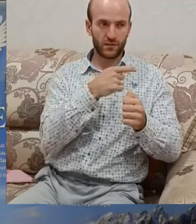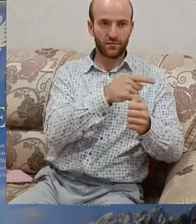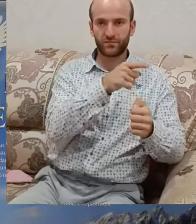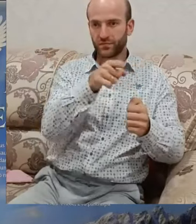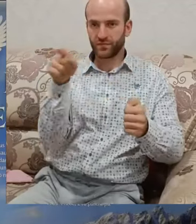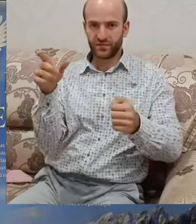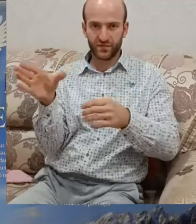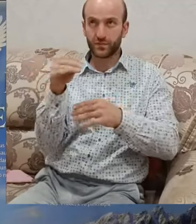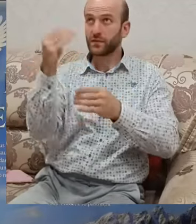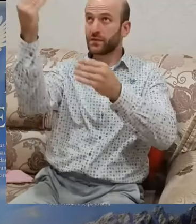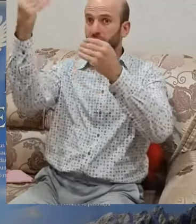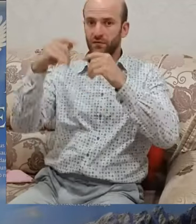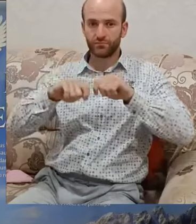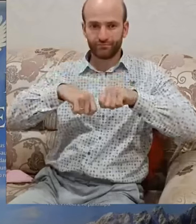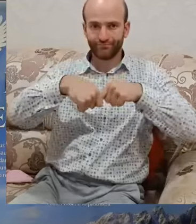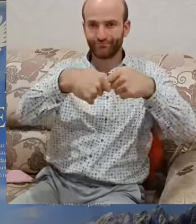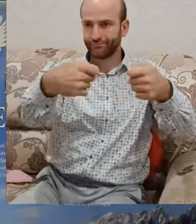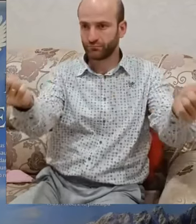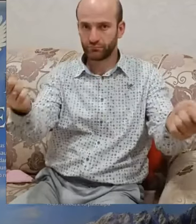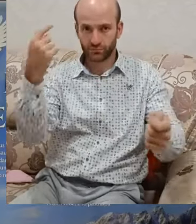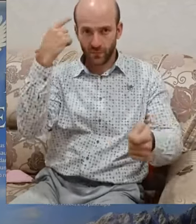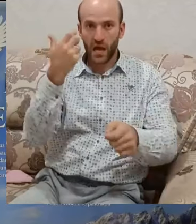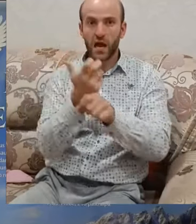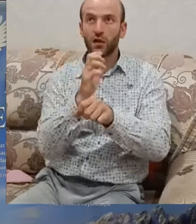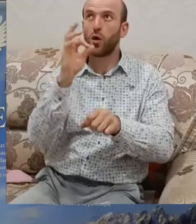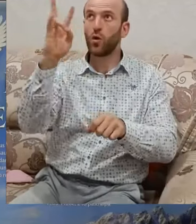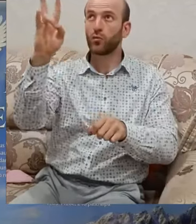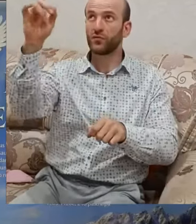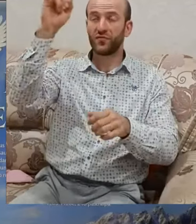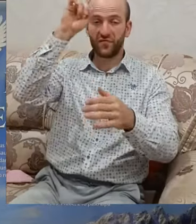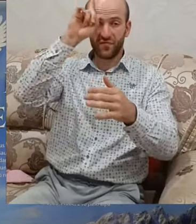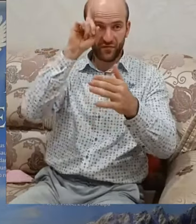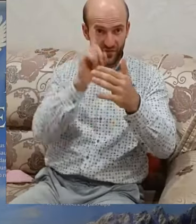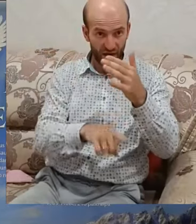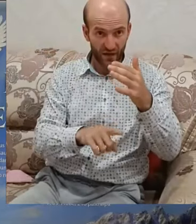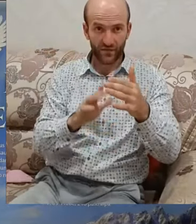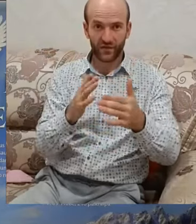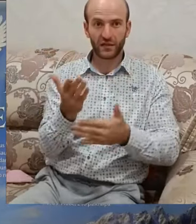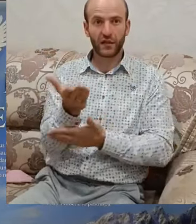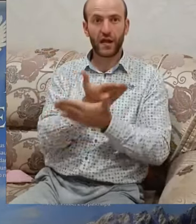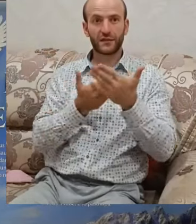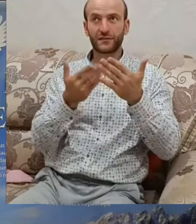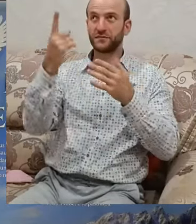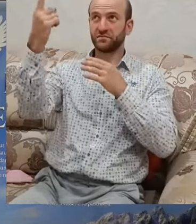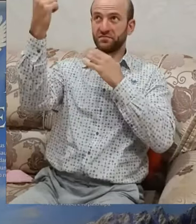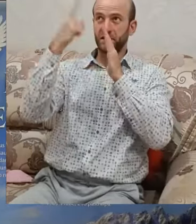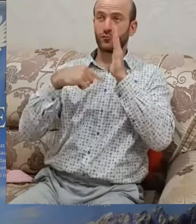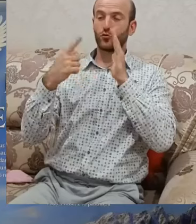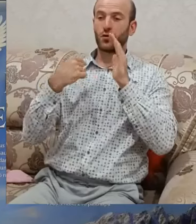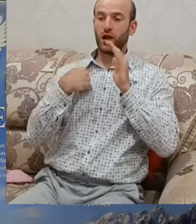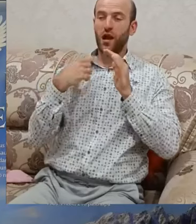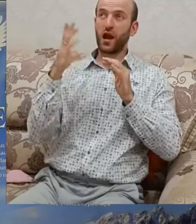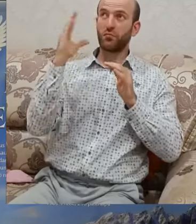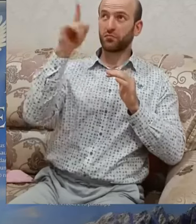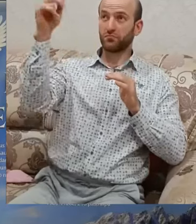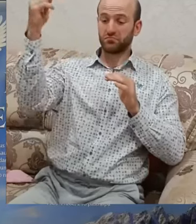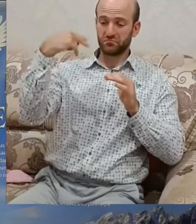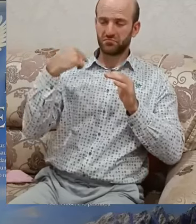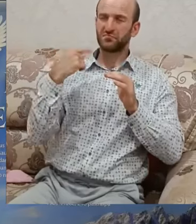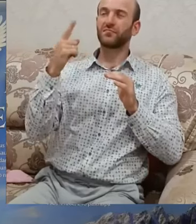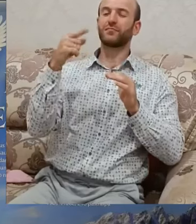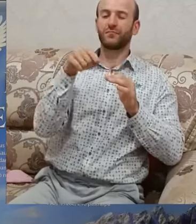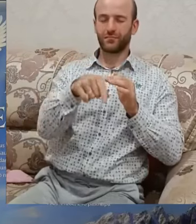jo tikėjimas mumise. Это его вера в нас. То критусио грудо. Это того падшего зерна. Jėga, gyvybės